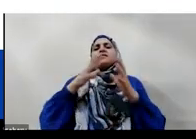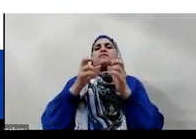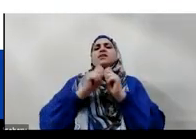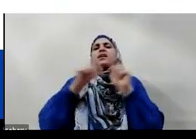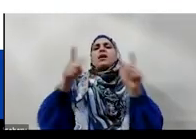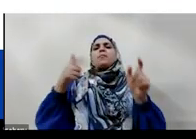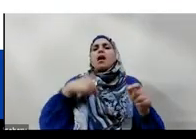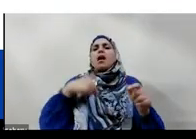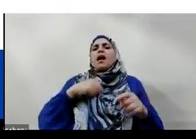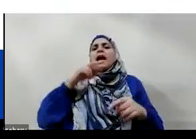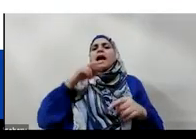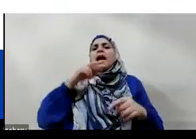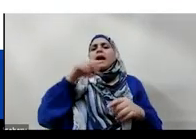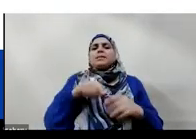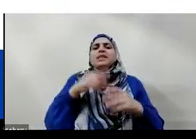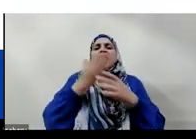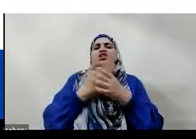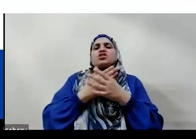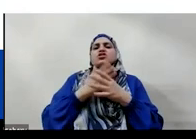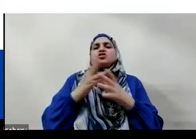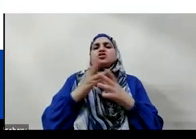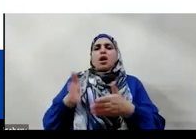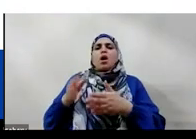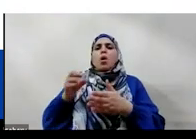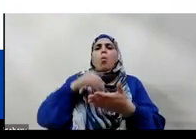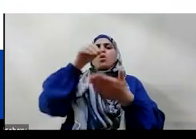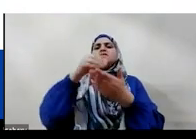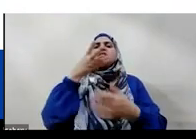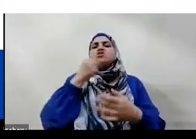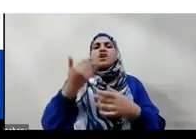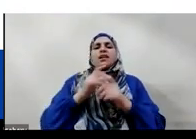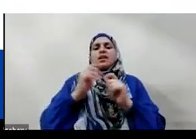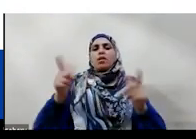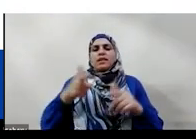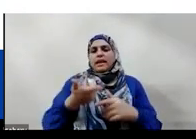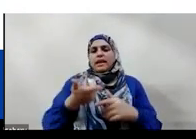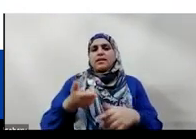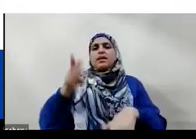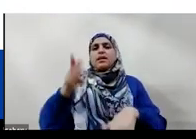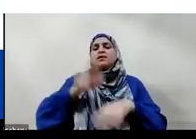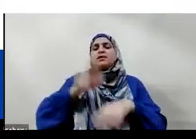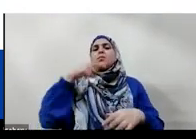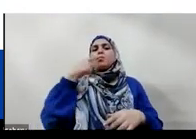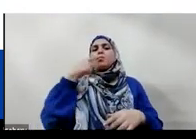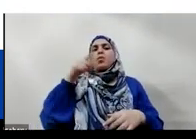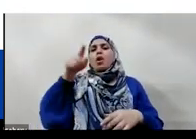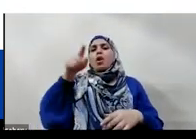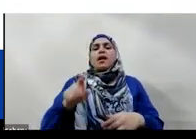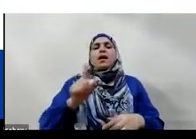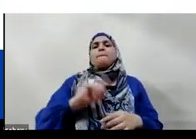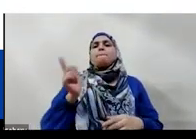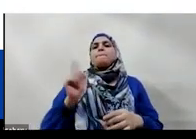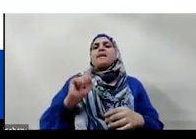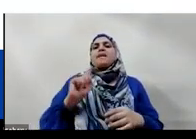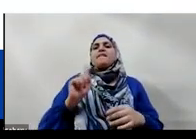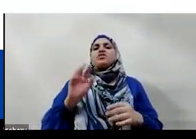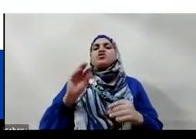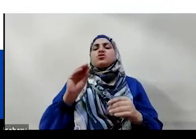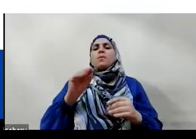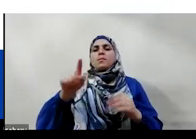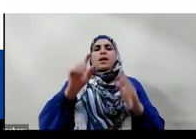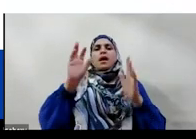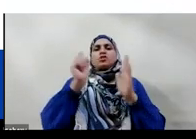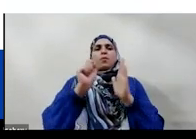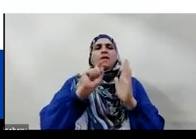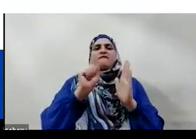وصلت للنقطة اللي أنا فيها دي إزاي. بيقول لي إنه البيرسونال ستيتمنت ما ينفعش تبقى لستة كده، يعني